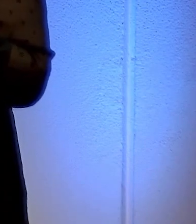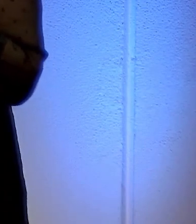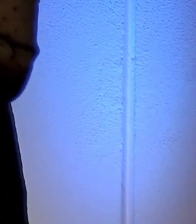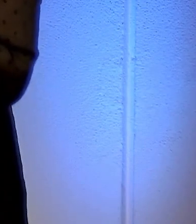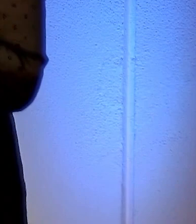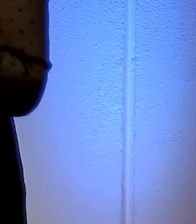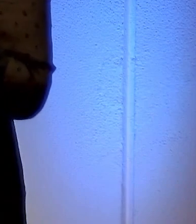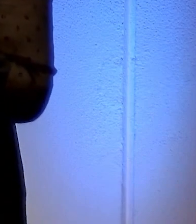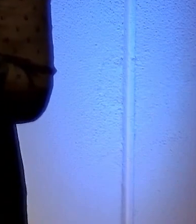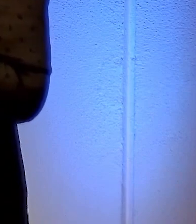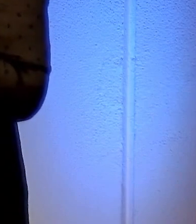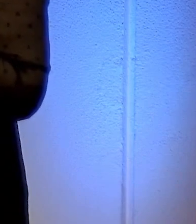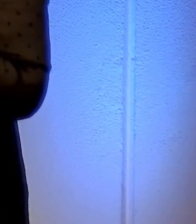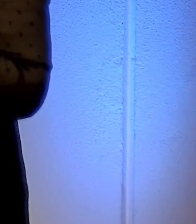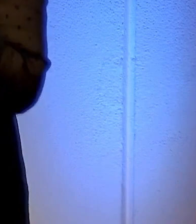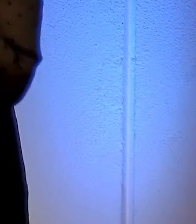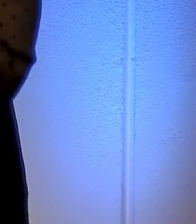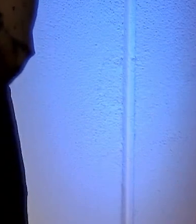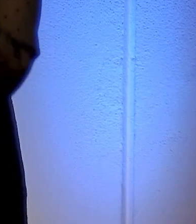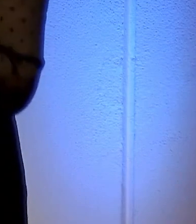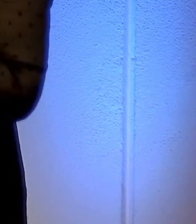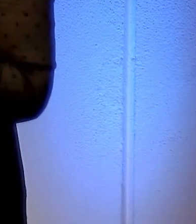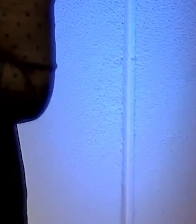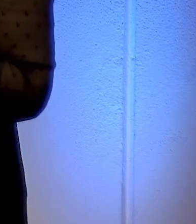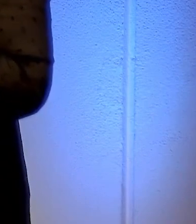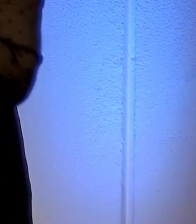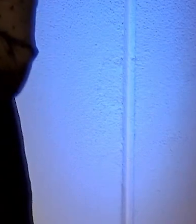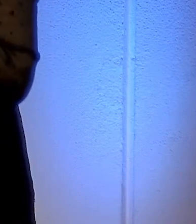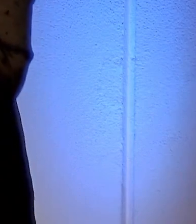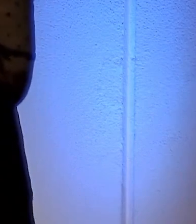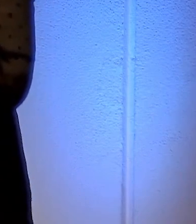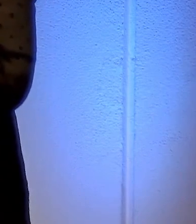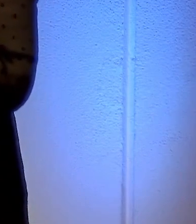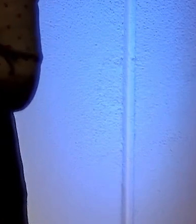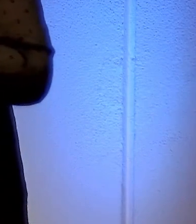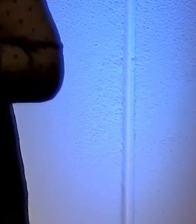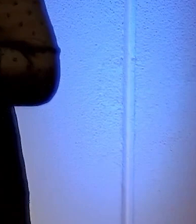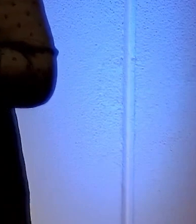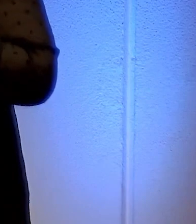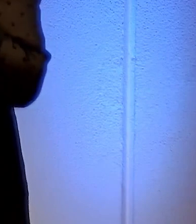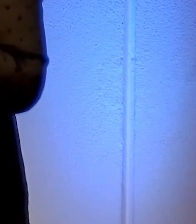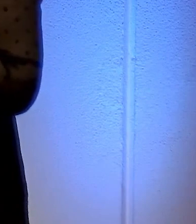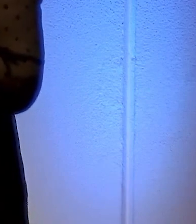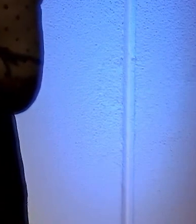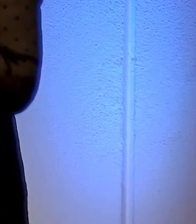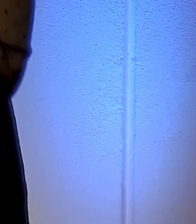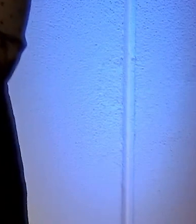Kretnja leta 2023 pa je z 38% glasov postala